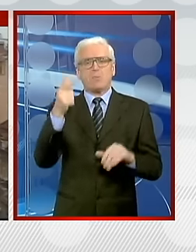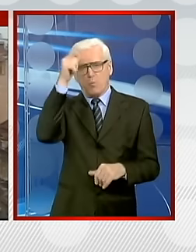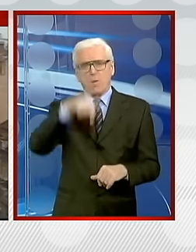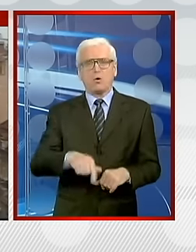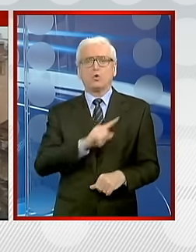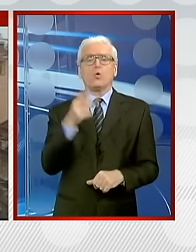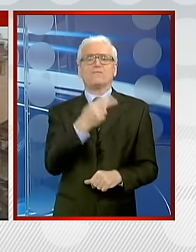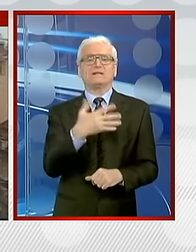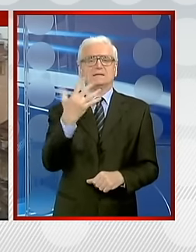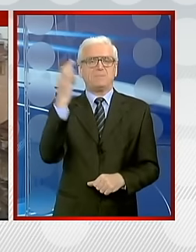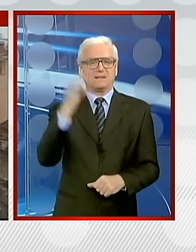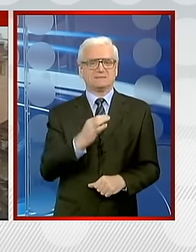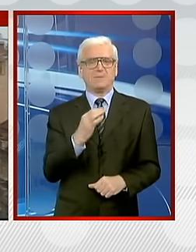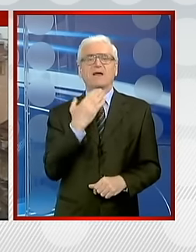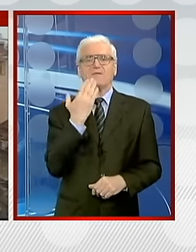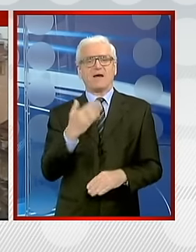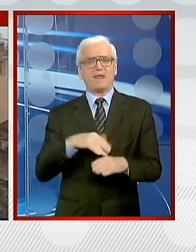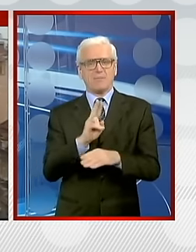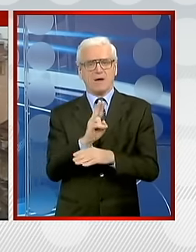Beogradu do 25 stepeni.